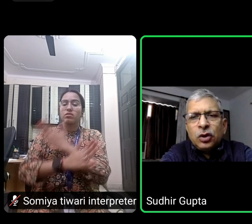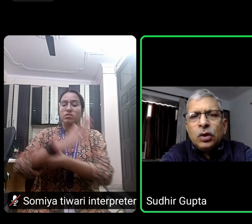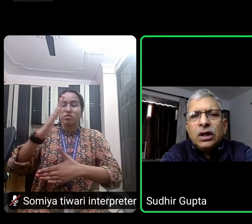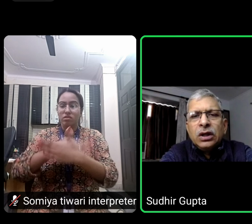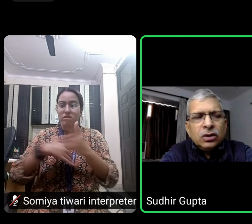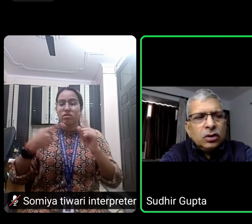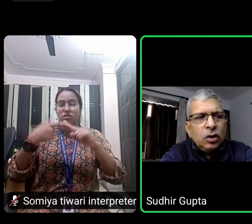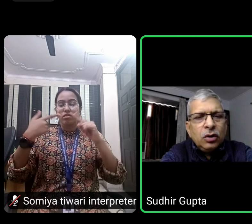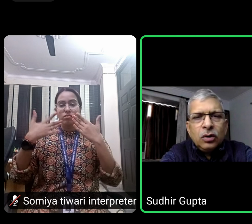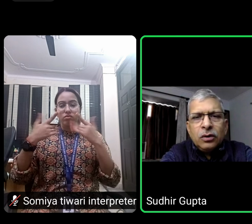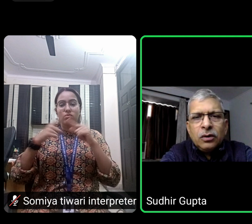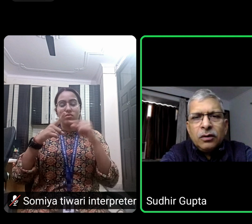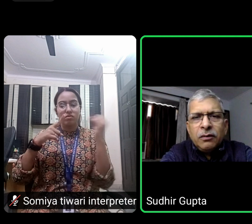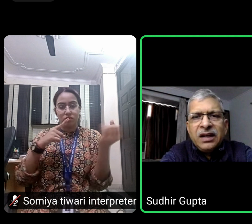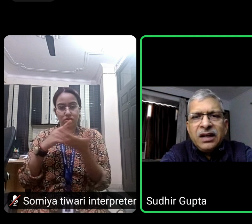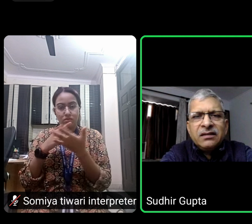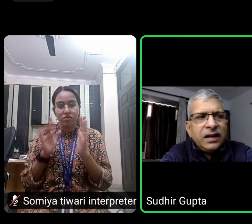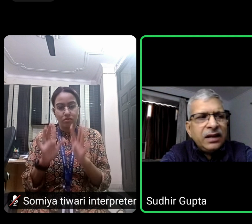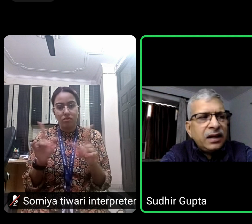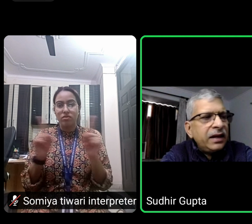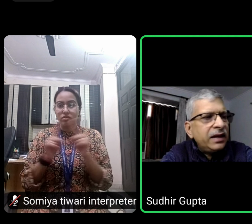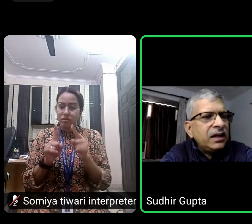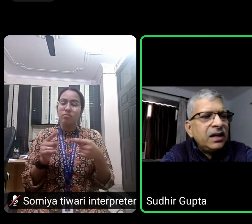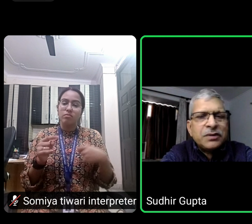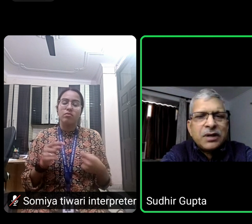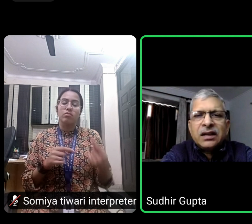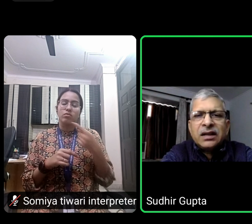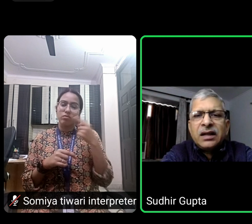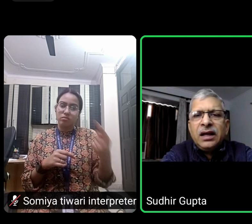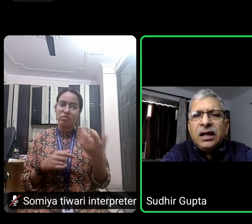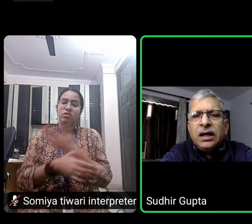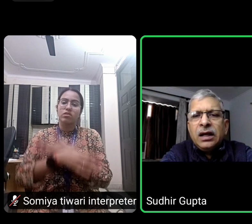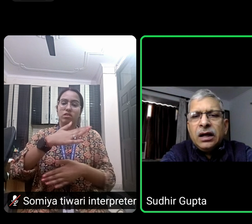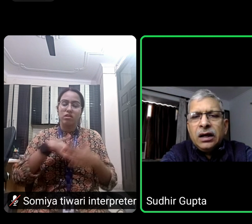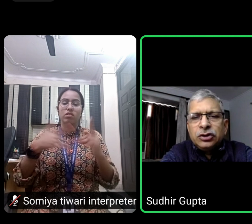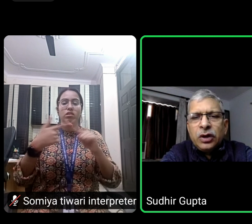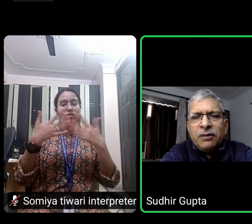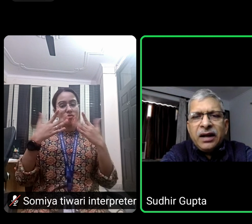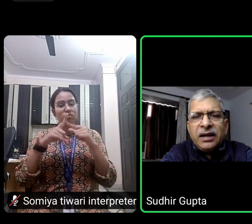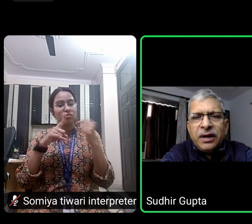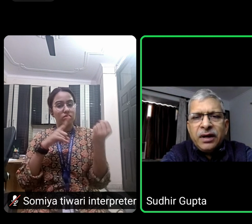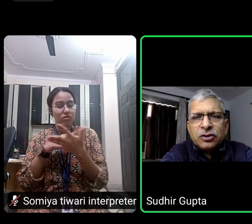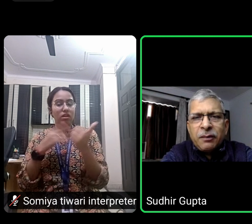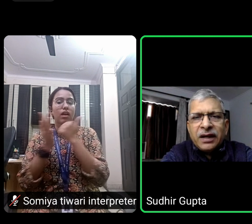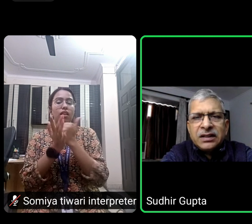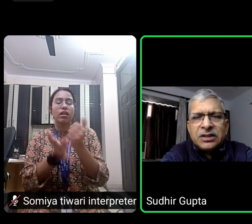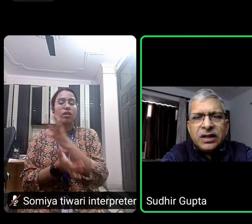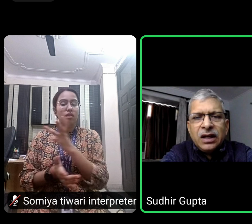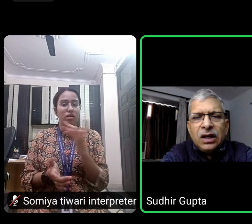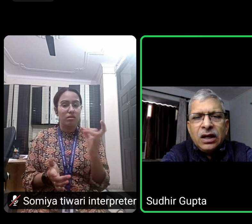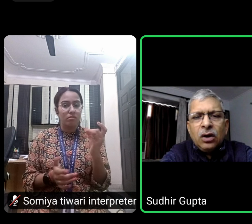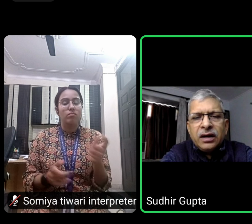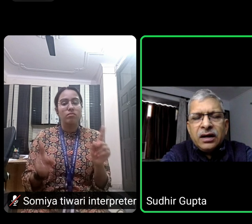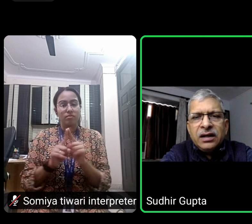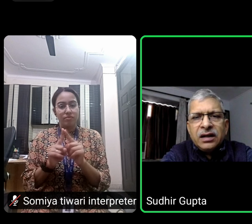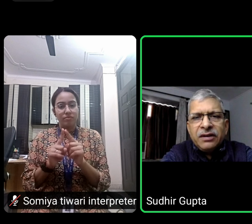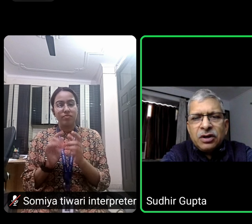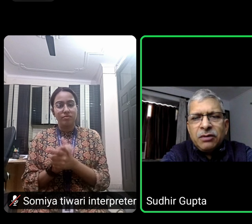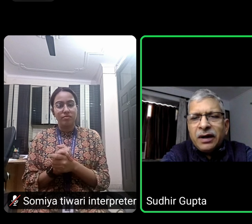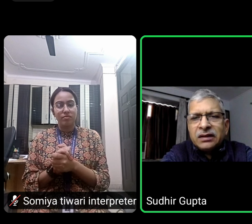के थ्रू, तो मेरी इनसे यही सलाह रहेगी कि आप सार्थक के जो हेल्पलाइन नंबर है उस पर बात कीजिए और